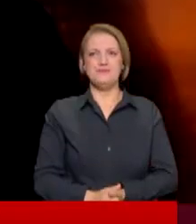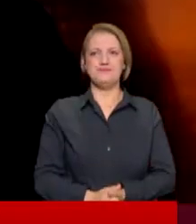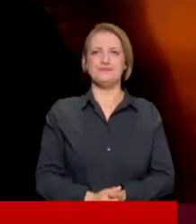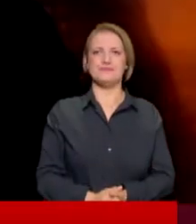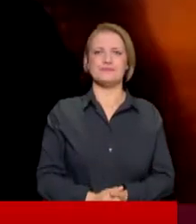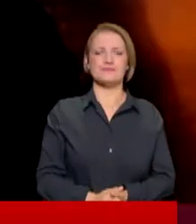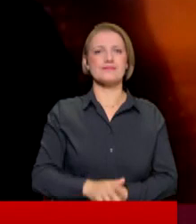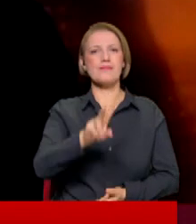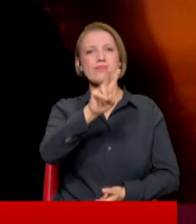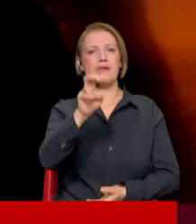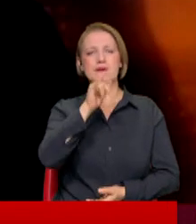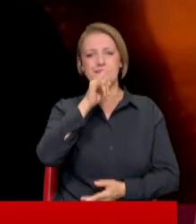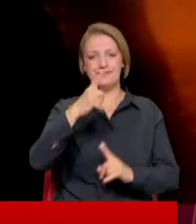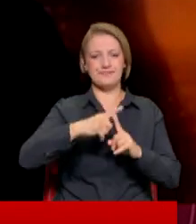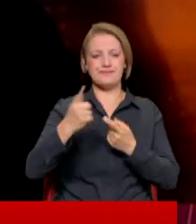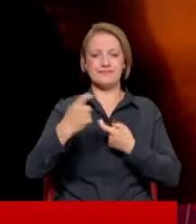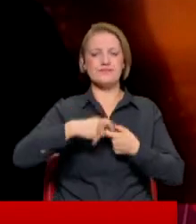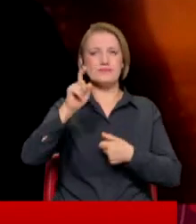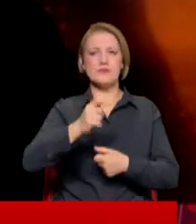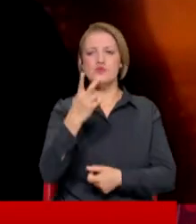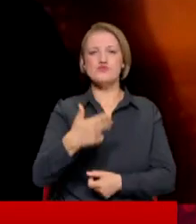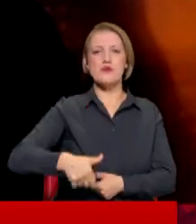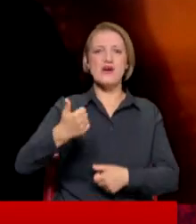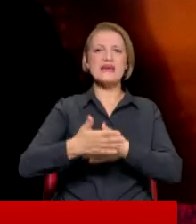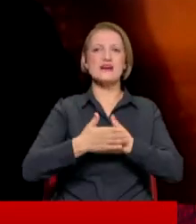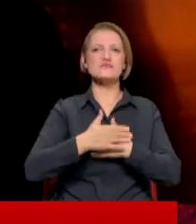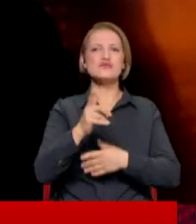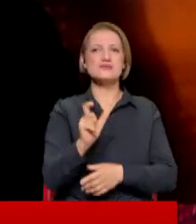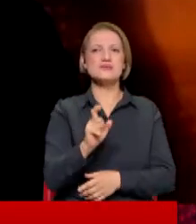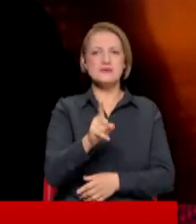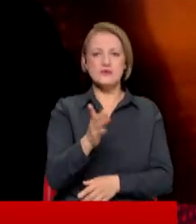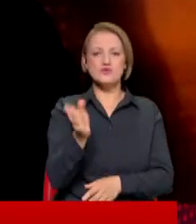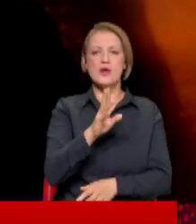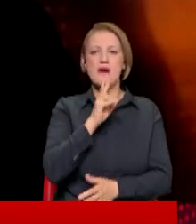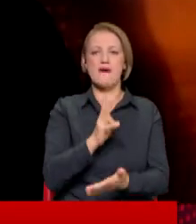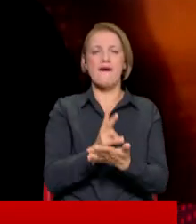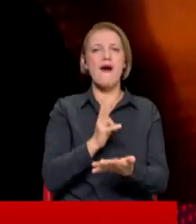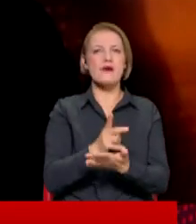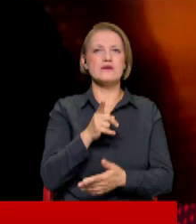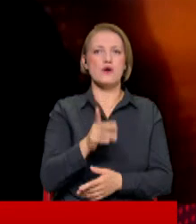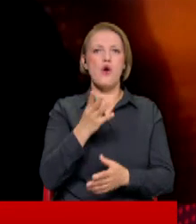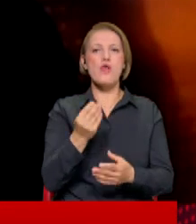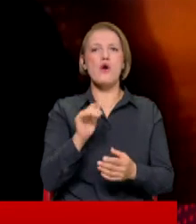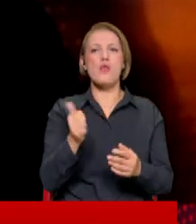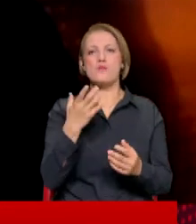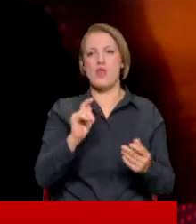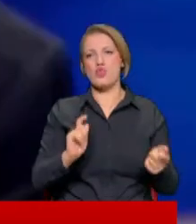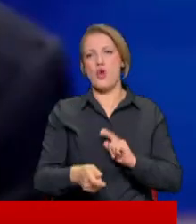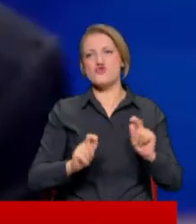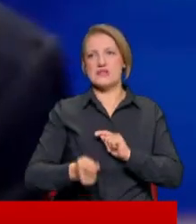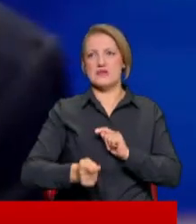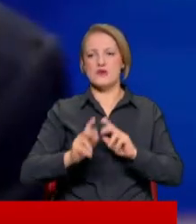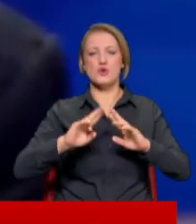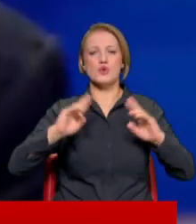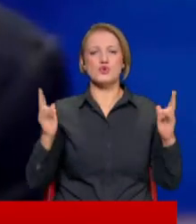oldu. 28 Temmuz'dan ataması yapılan 3 başkan yardımcısından sonra karar mekanizmalarının önemli ölçüde değişmiş olduğunu bize gösteriyor.